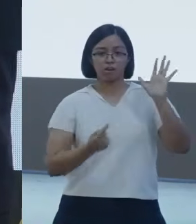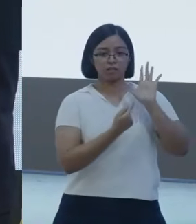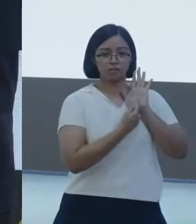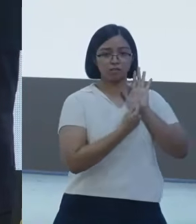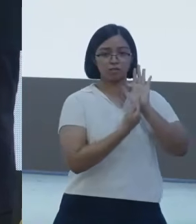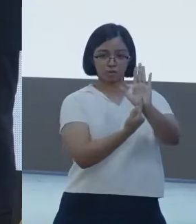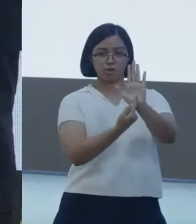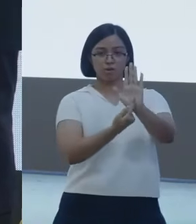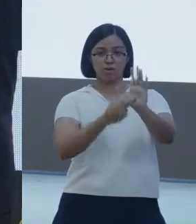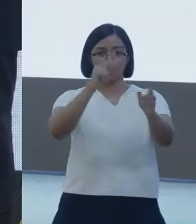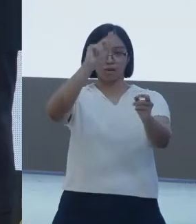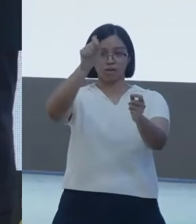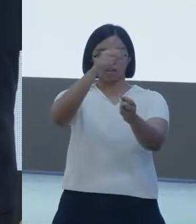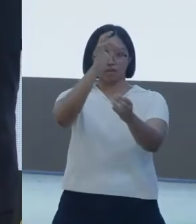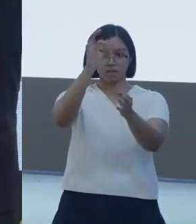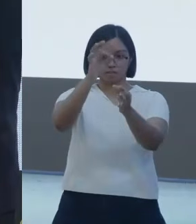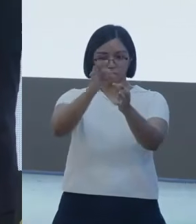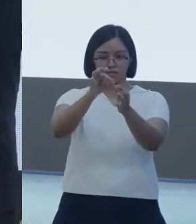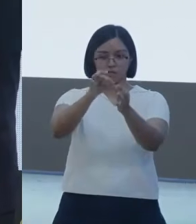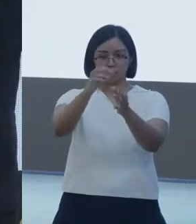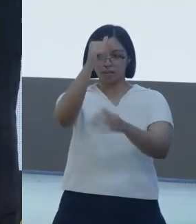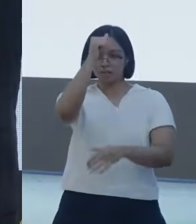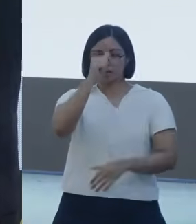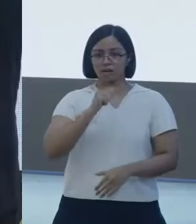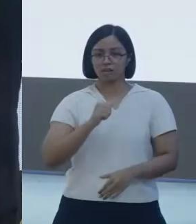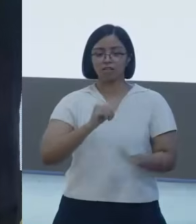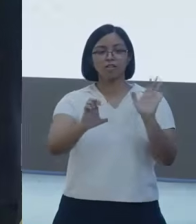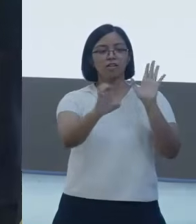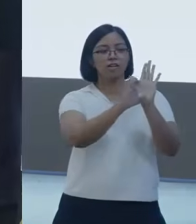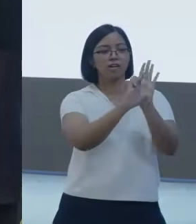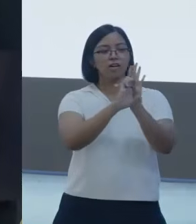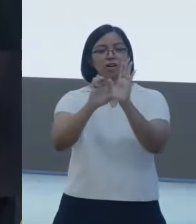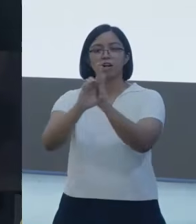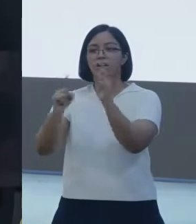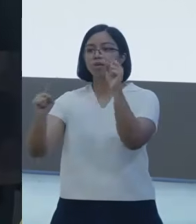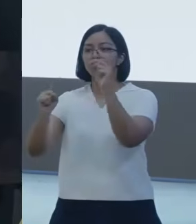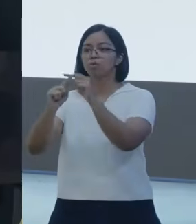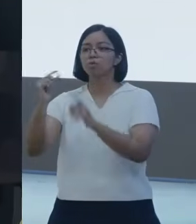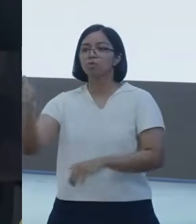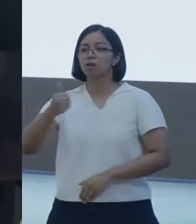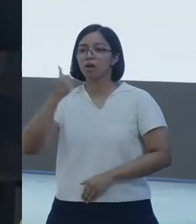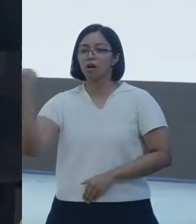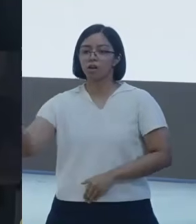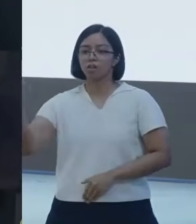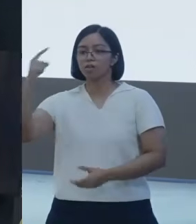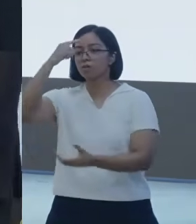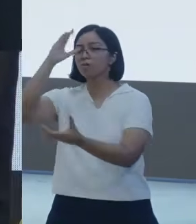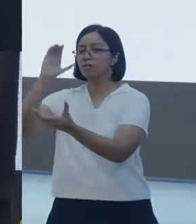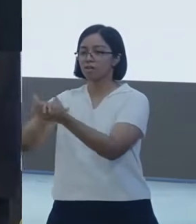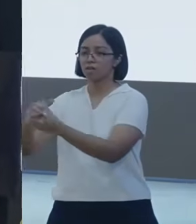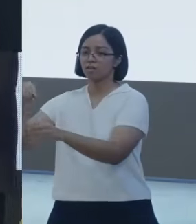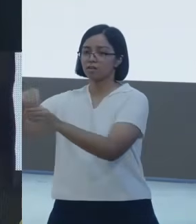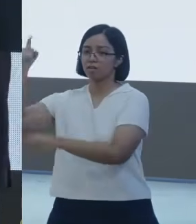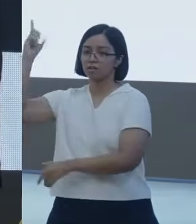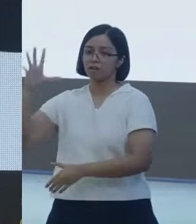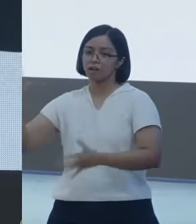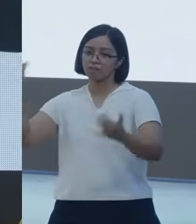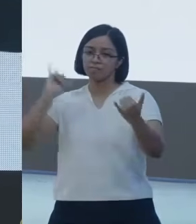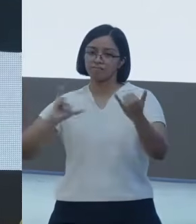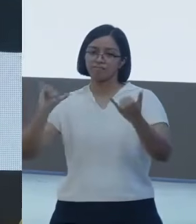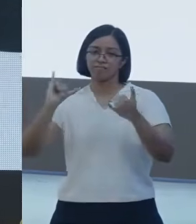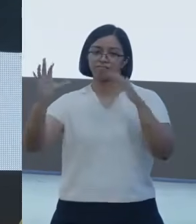patience as an example to those who are to believe in Him for eternal life." Siya ay pinatawad ng Diyos, siya